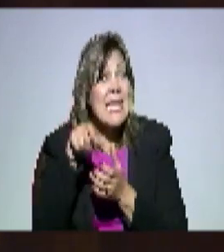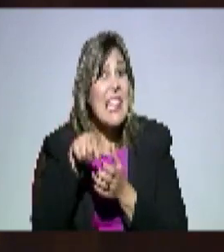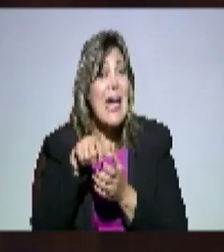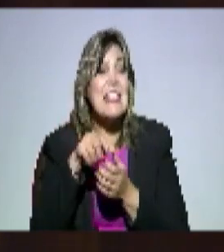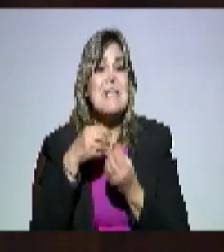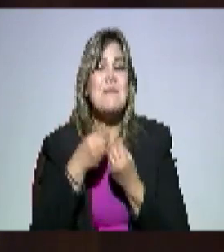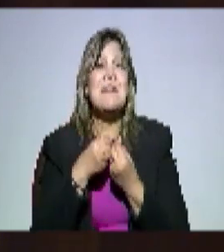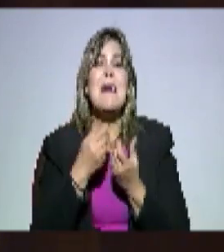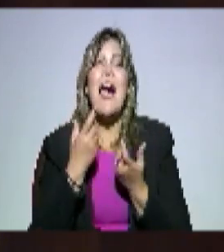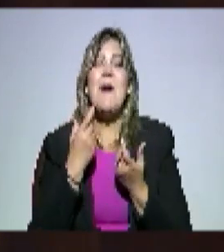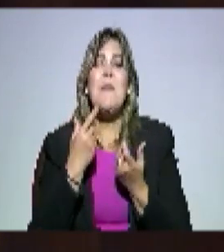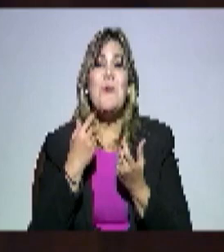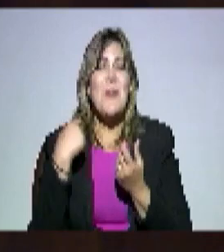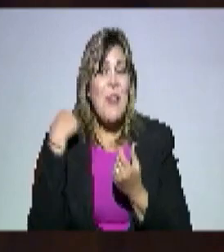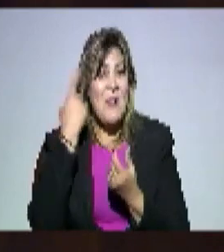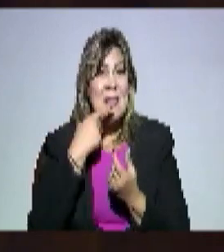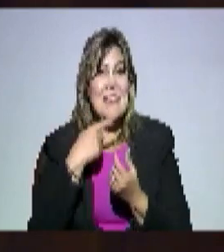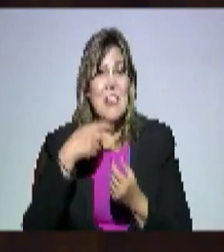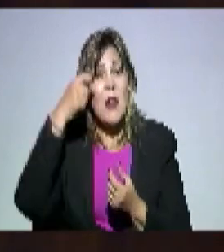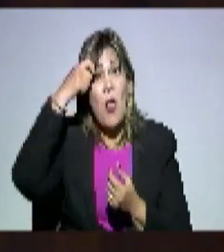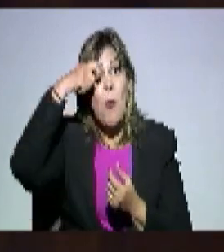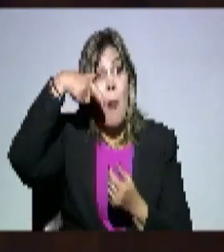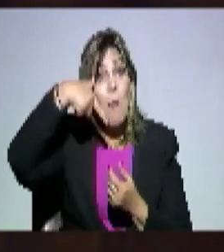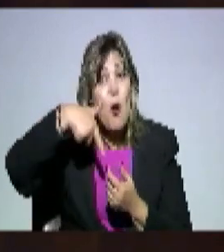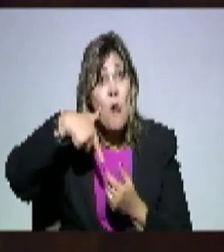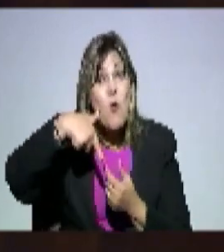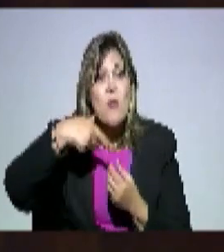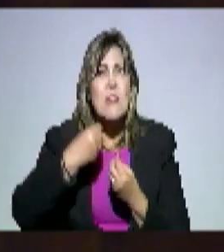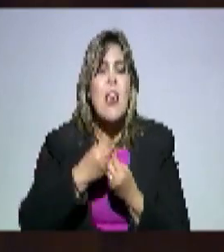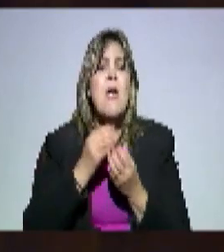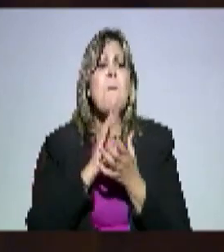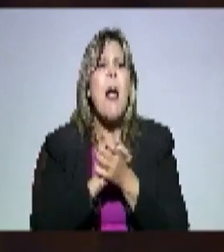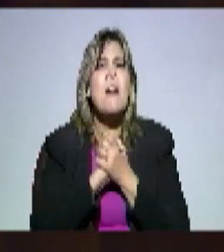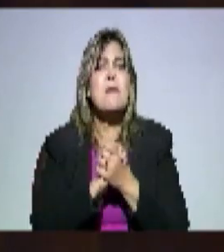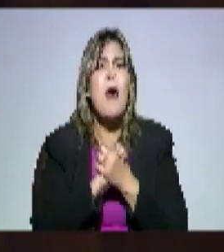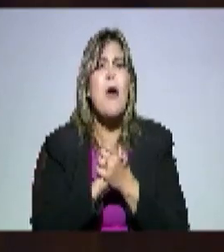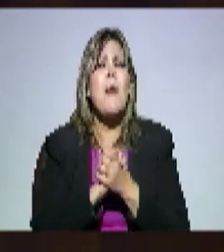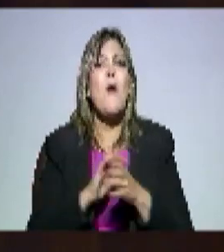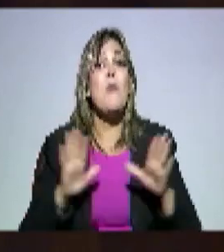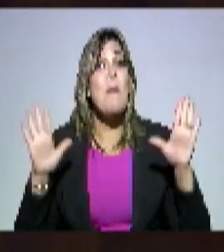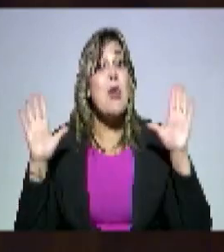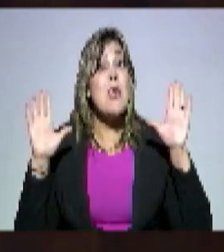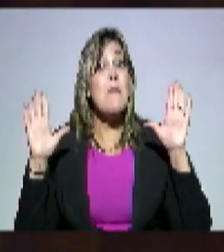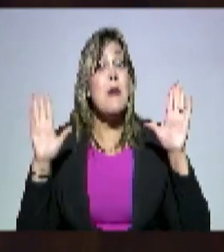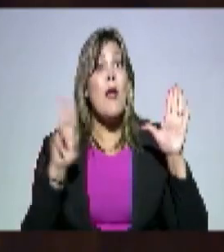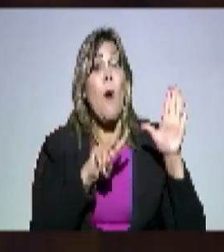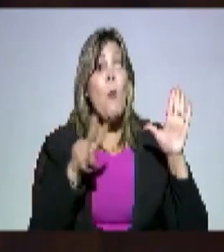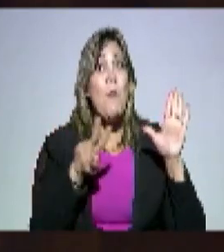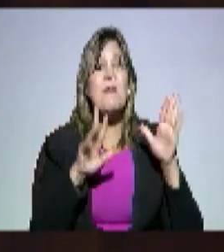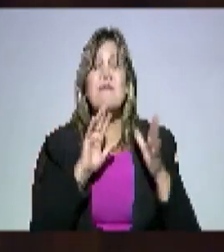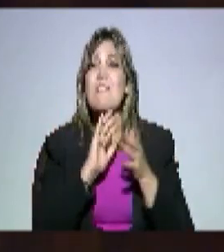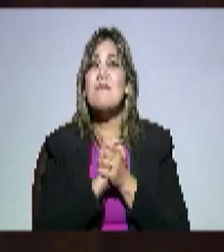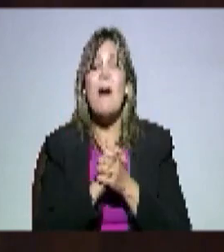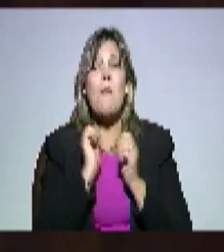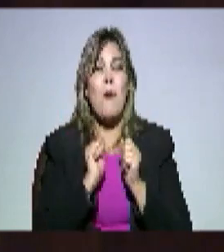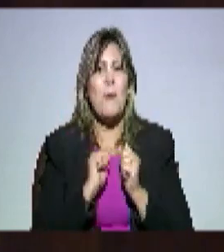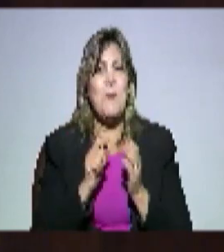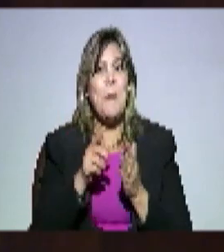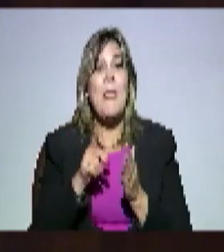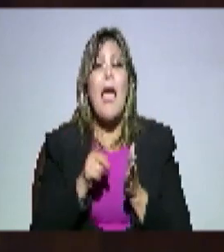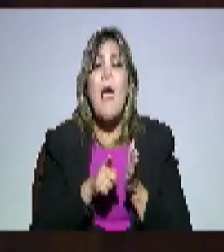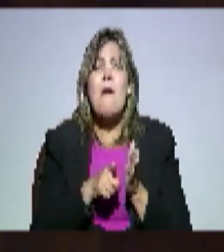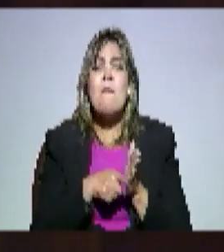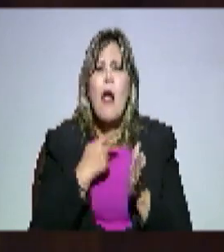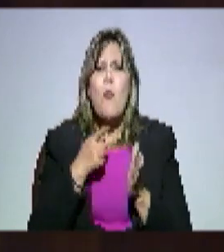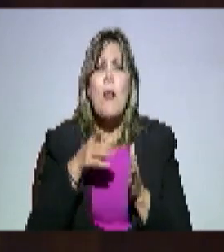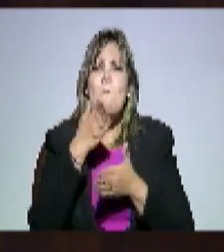كرولس صدقته المريميين يمكن قلتها لحضراتكم قبل كده لما البابا كرولس في اول البطريركيه بتاعت قابلته